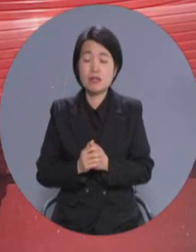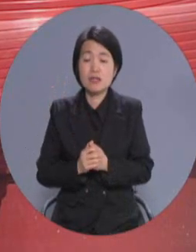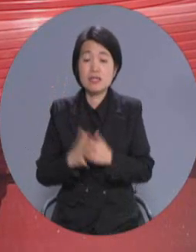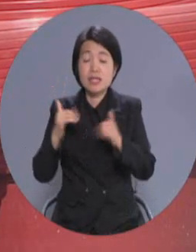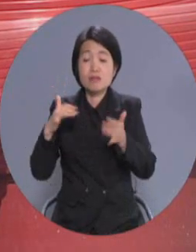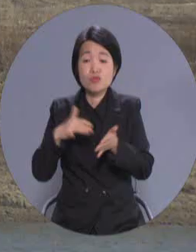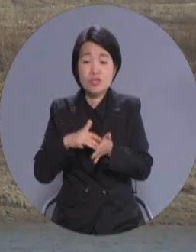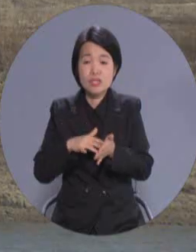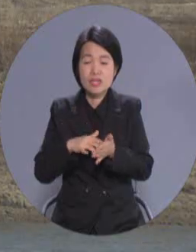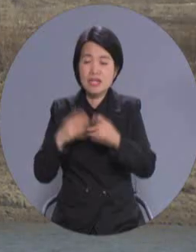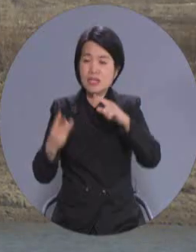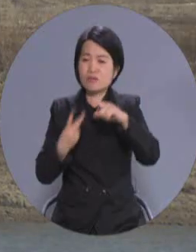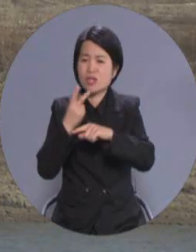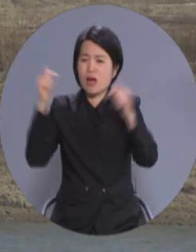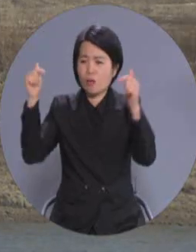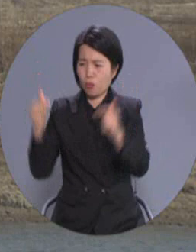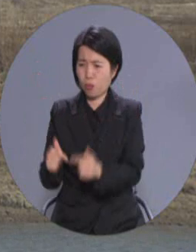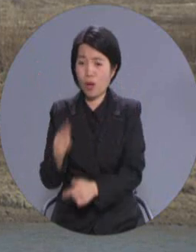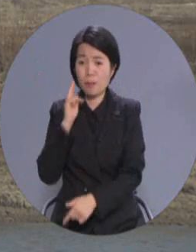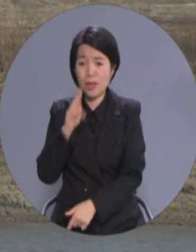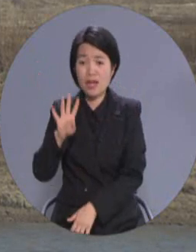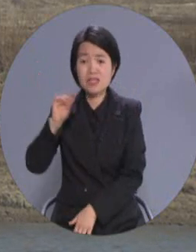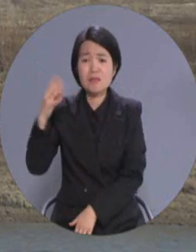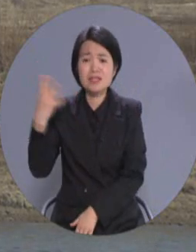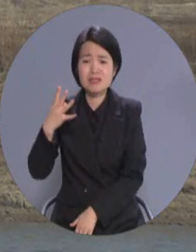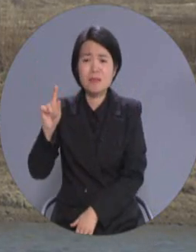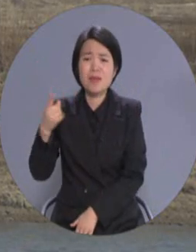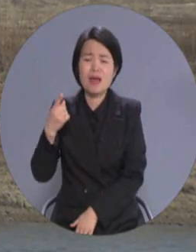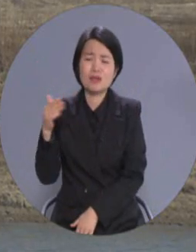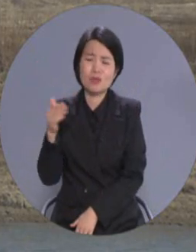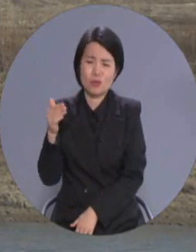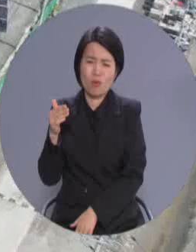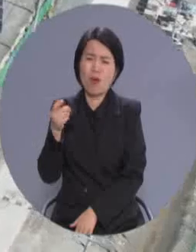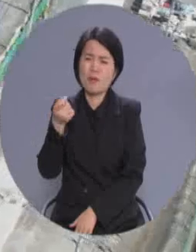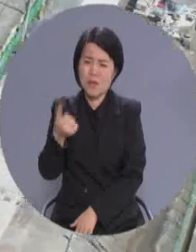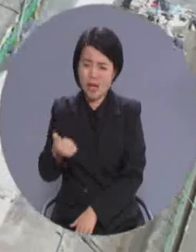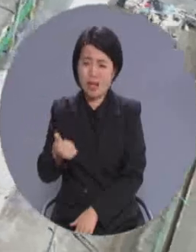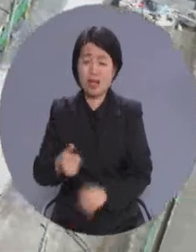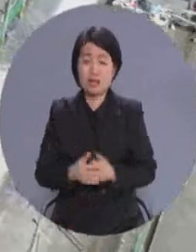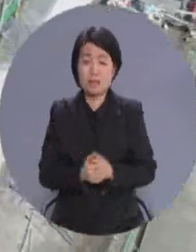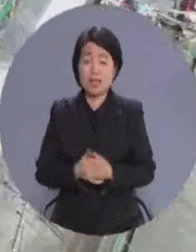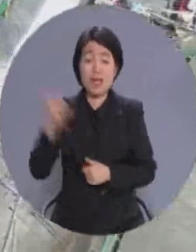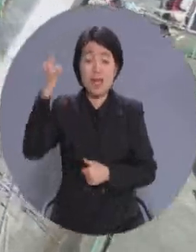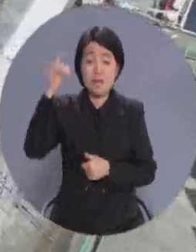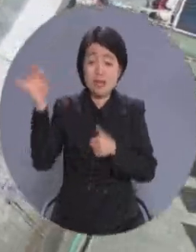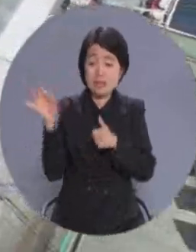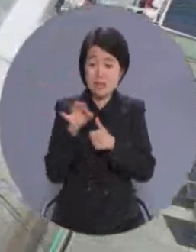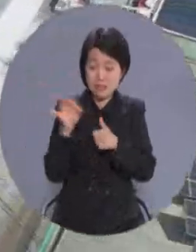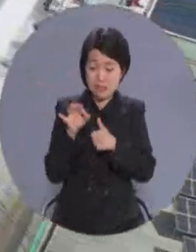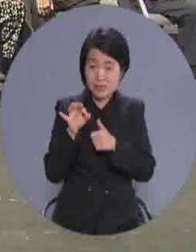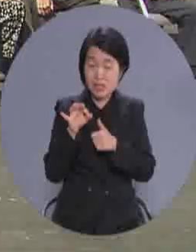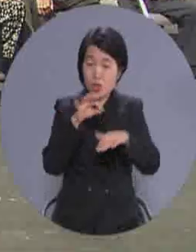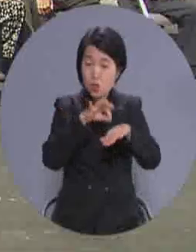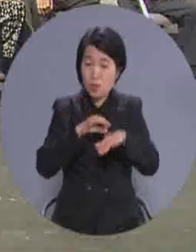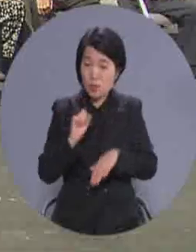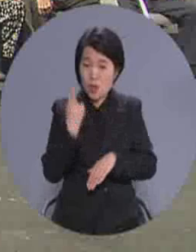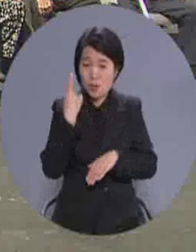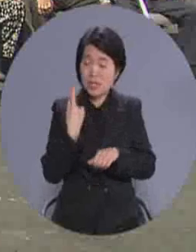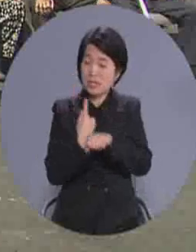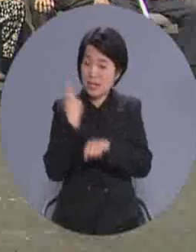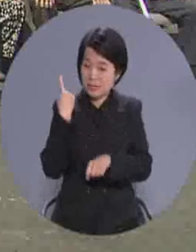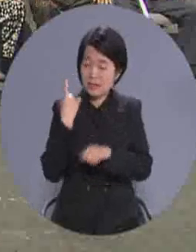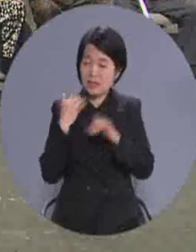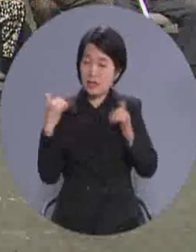인구는 3분의 2가 감소한 4만 4,100여 명으로 줄었습니다. 햇빛연금 등이 도입되면서 지난해